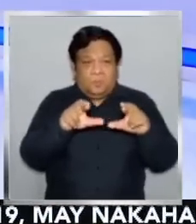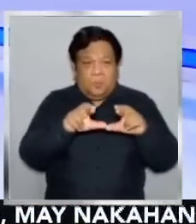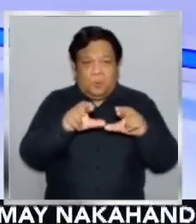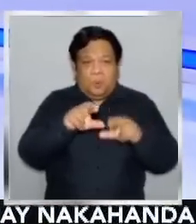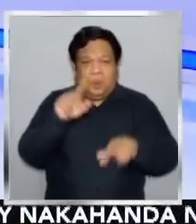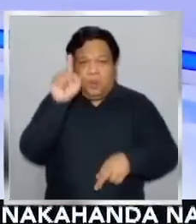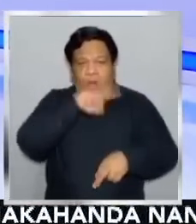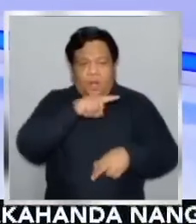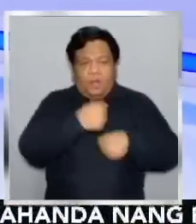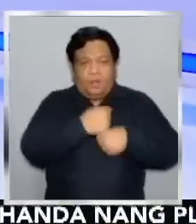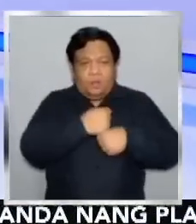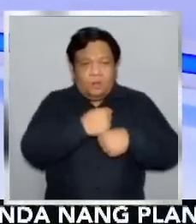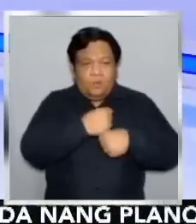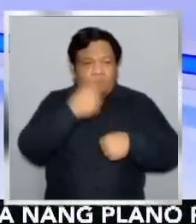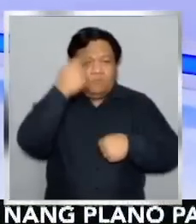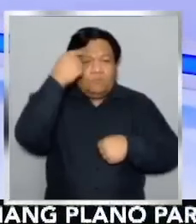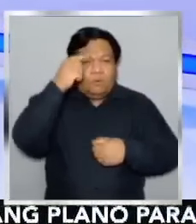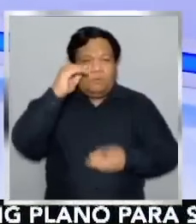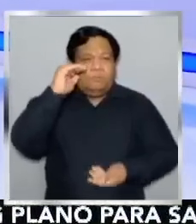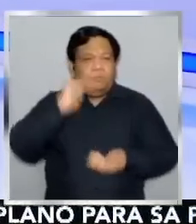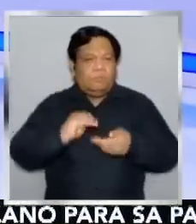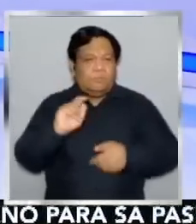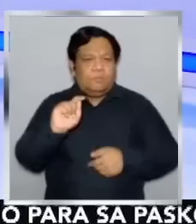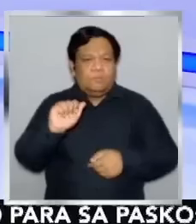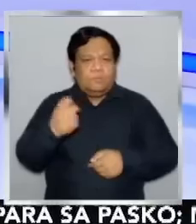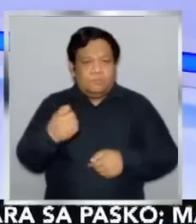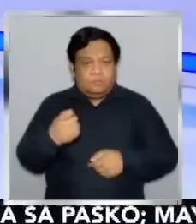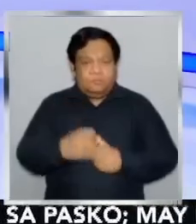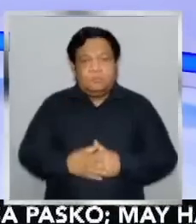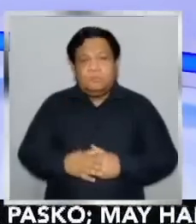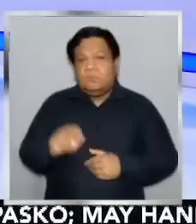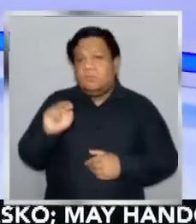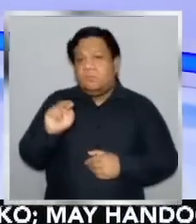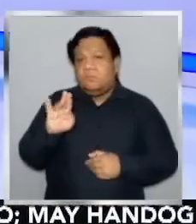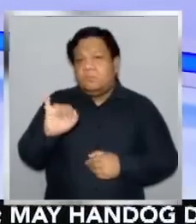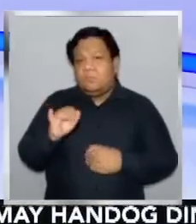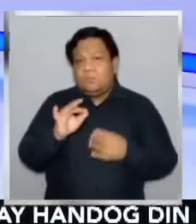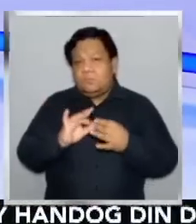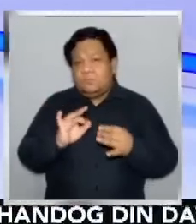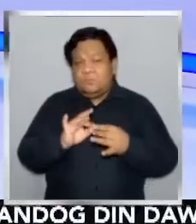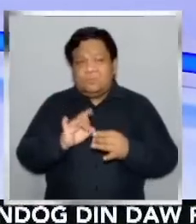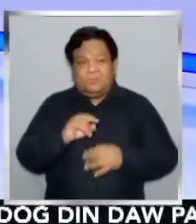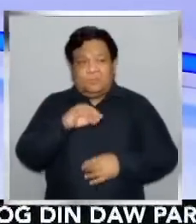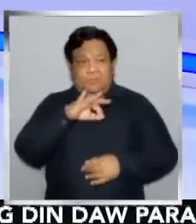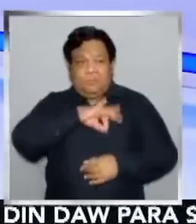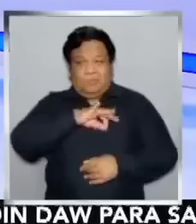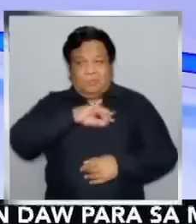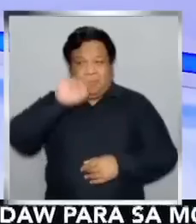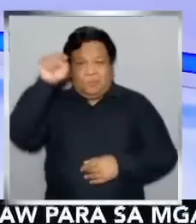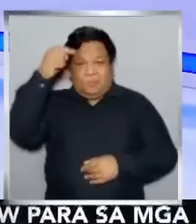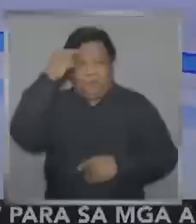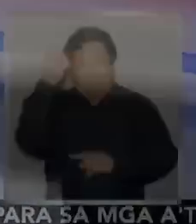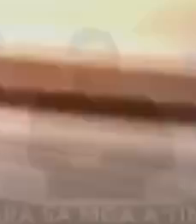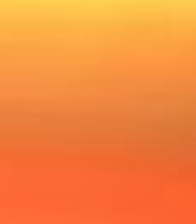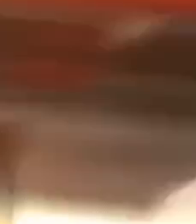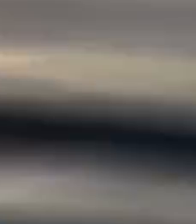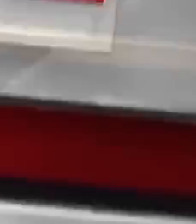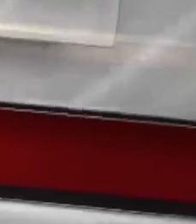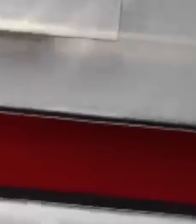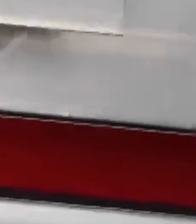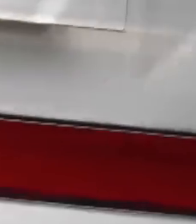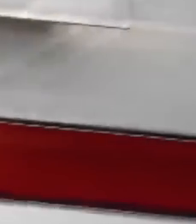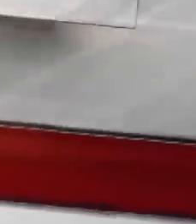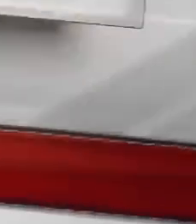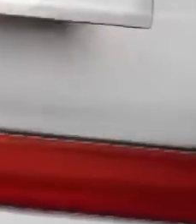sa NBI, bilyong-bilyong piso na ang posibleng lugi ng pamahalaan dahil sa operasyong yan. At nakatutok si John Consulta.